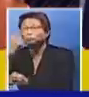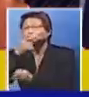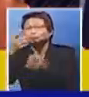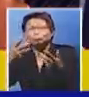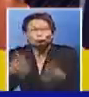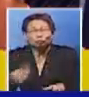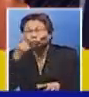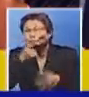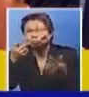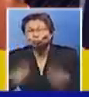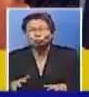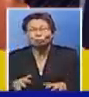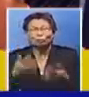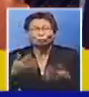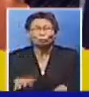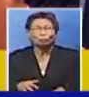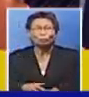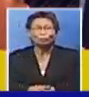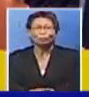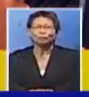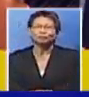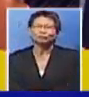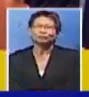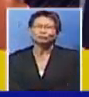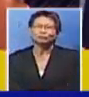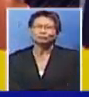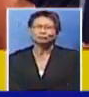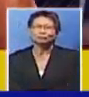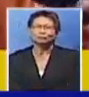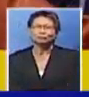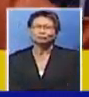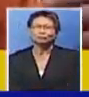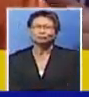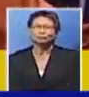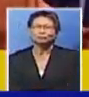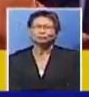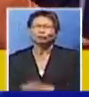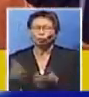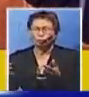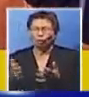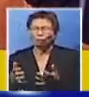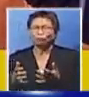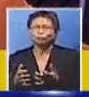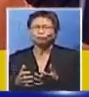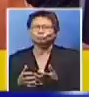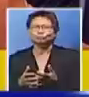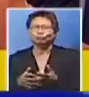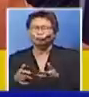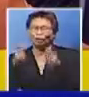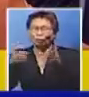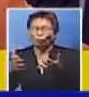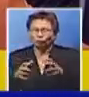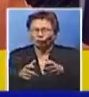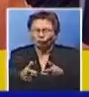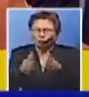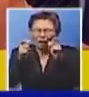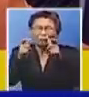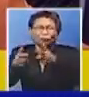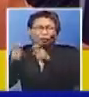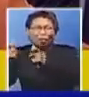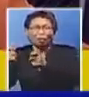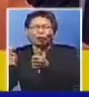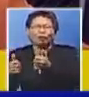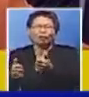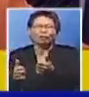are already organized for 2021 and 2023, whether they want to accelerate their turn or